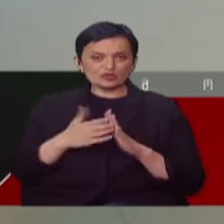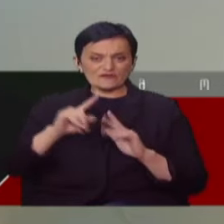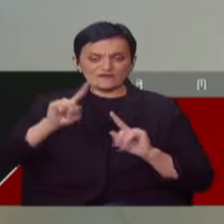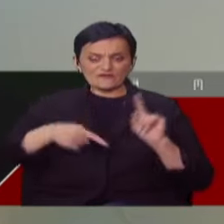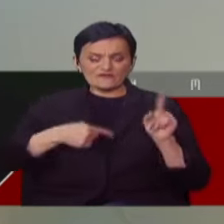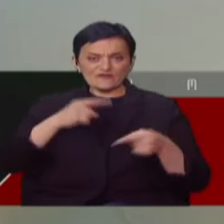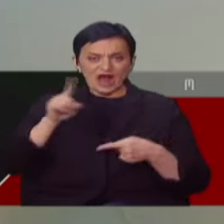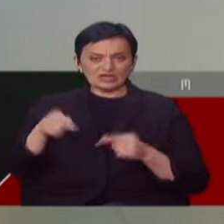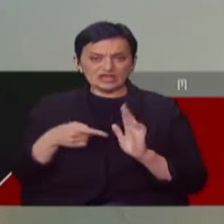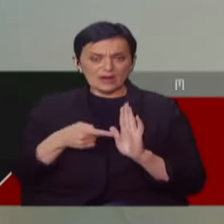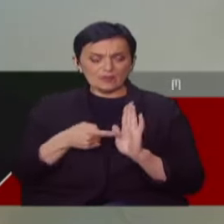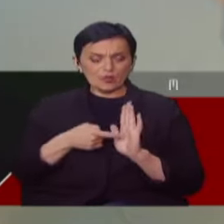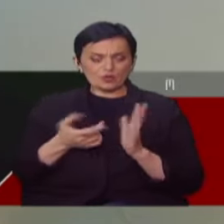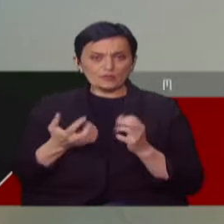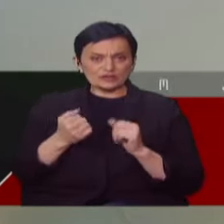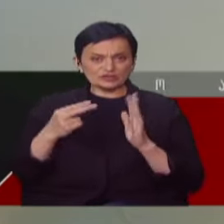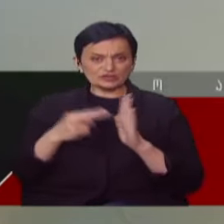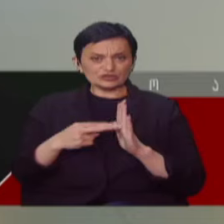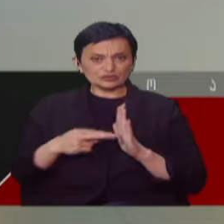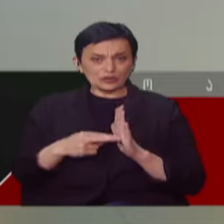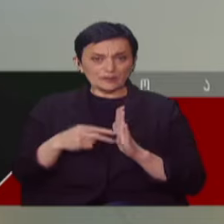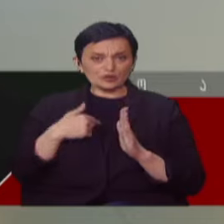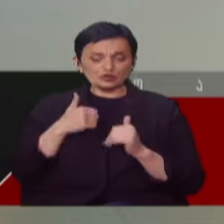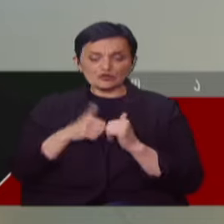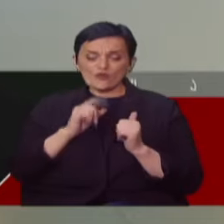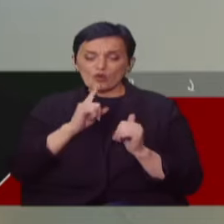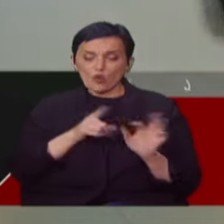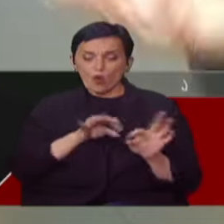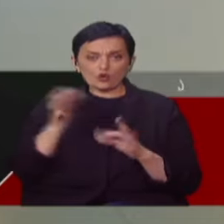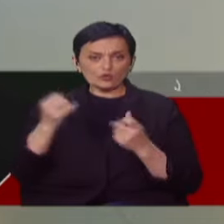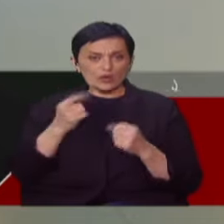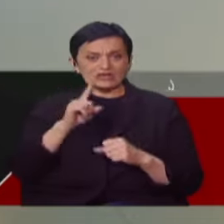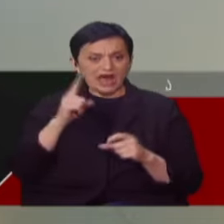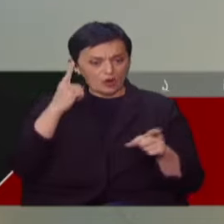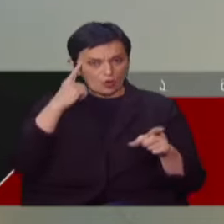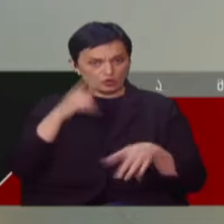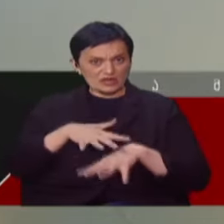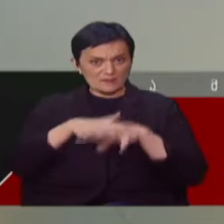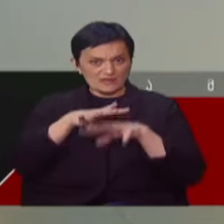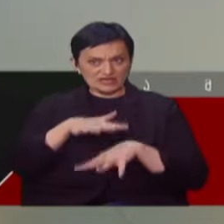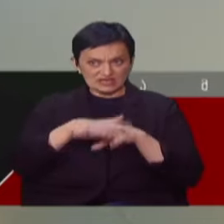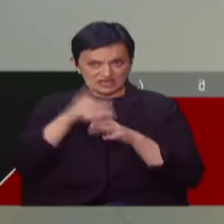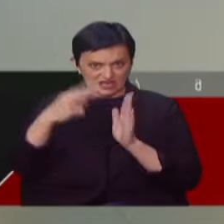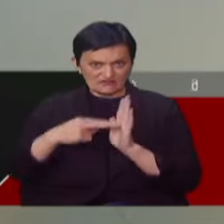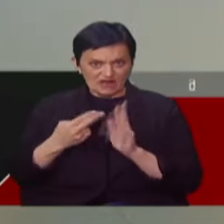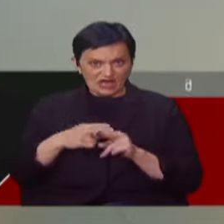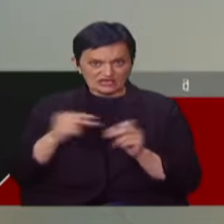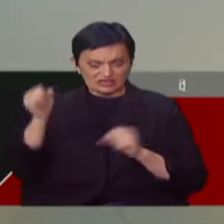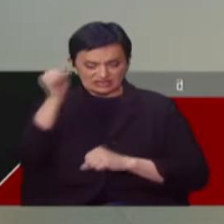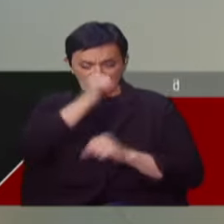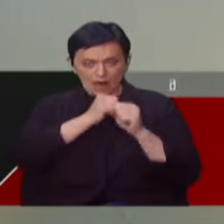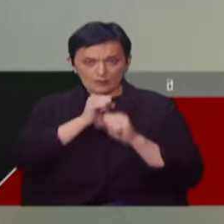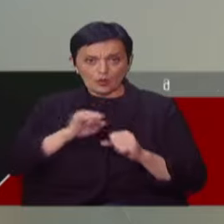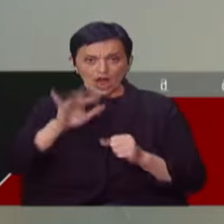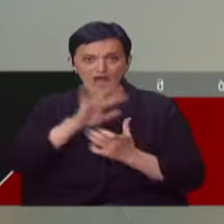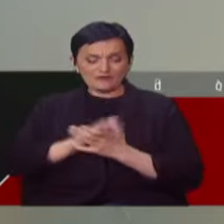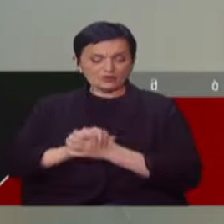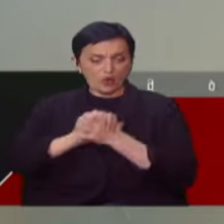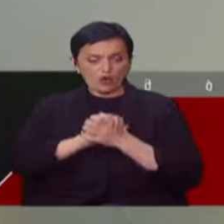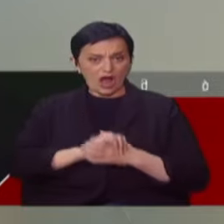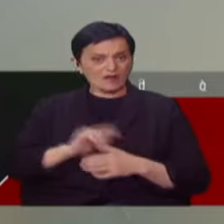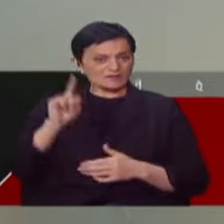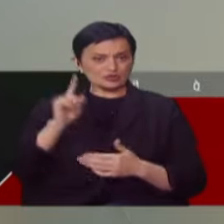ვალდებულებების მიღებული, რომლის შეფასებებს ვიღებთ ჩვენ ყოველწლიურად? აბა რა გონიათ, მართლა მიტინგებით გვაფასებენ? ეს ხო აბსურდია. ევროკავშირი არ არის